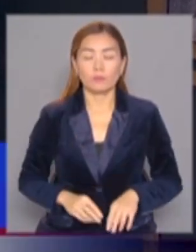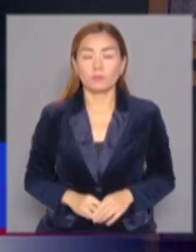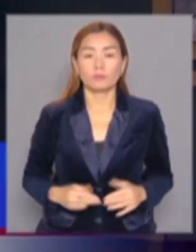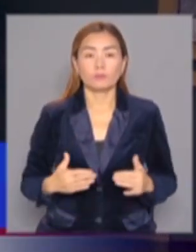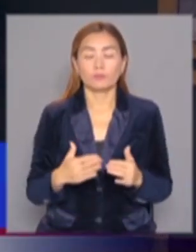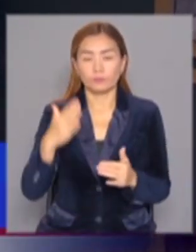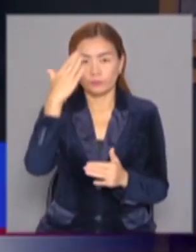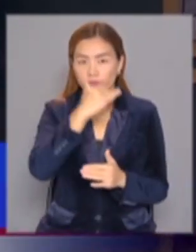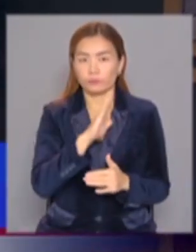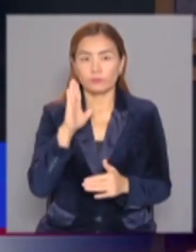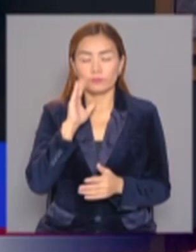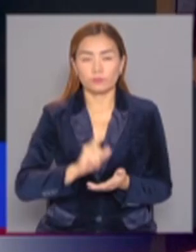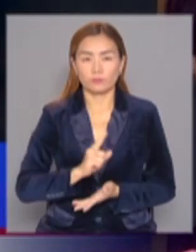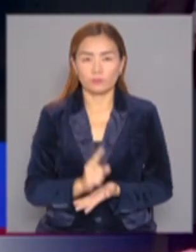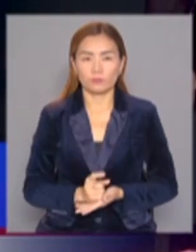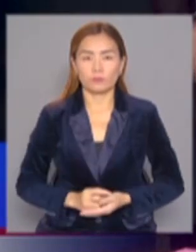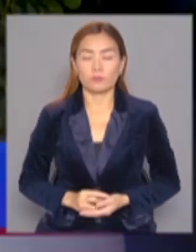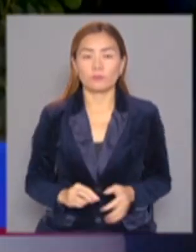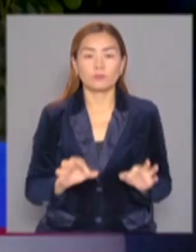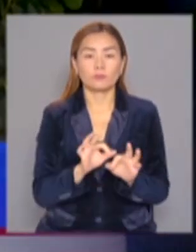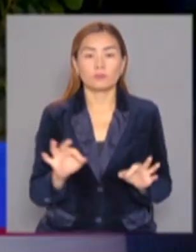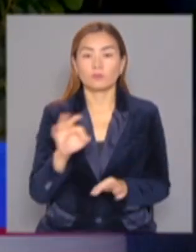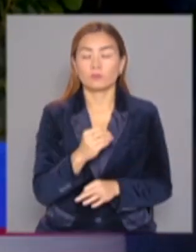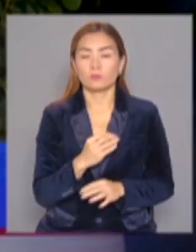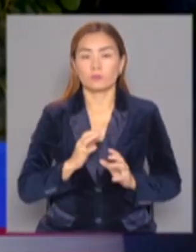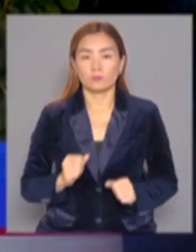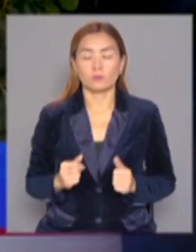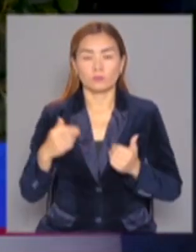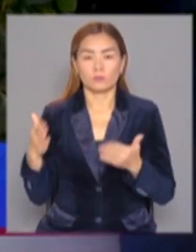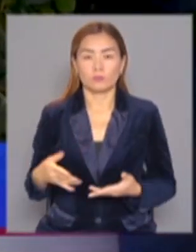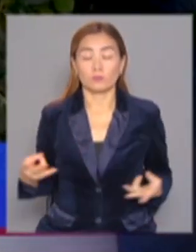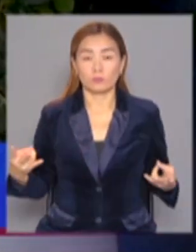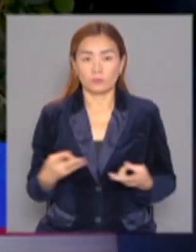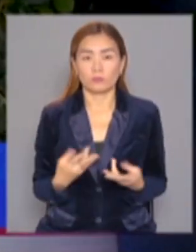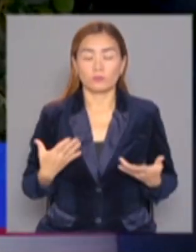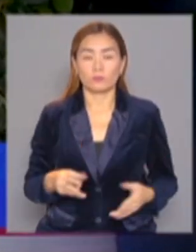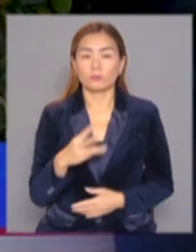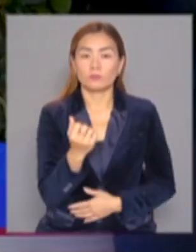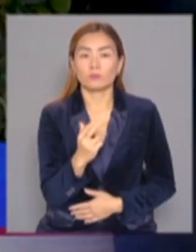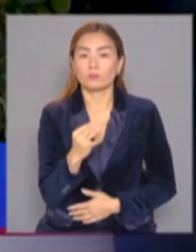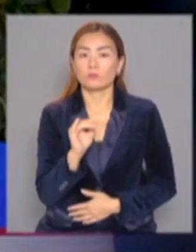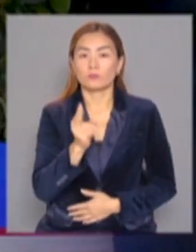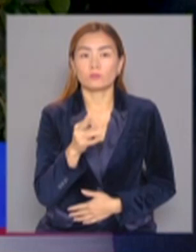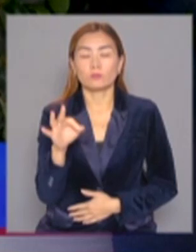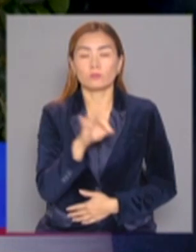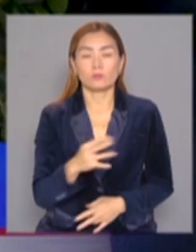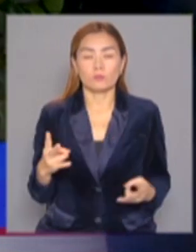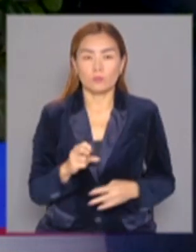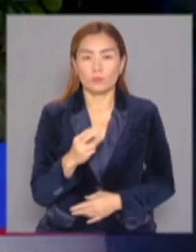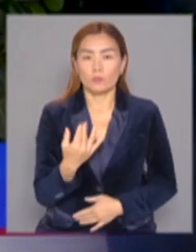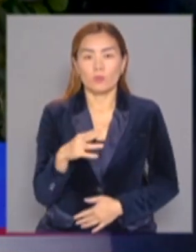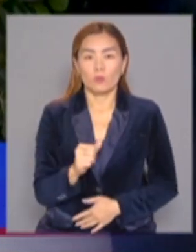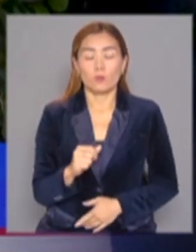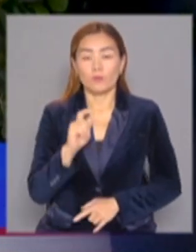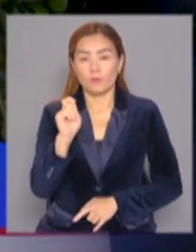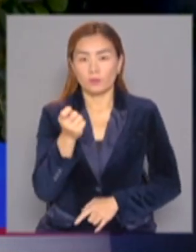дома родителей должны рассказать о таких героях. Вот так Маншук Мамедова. Маншук Мамедова не